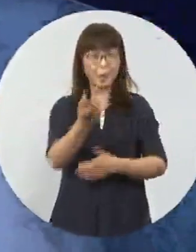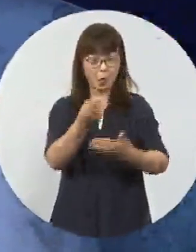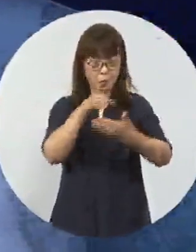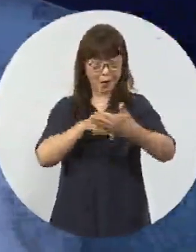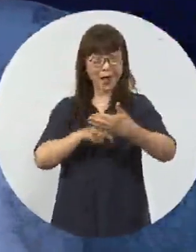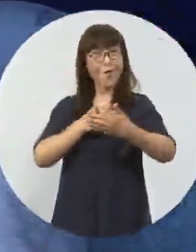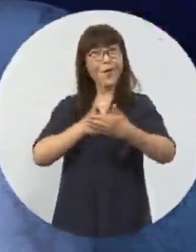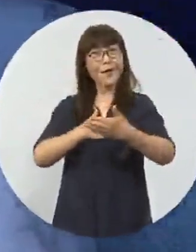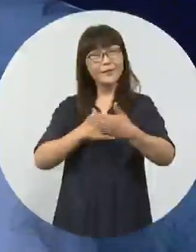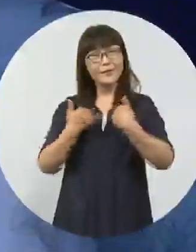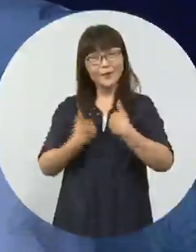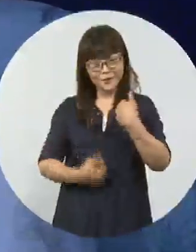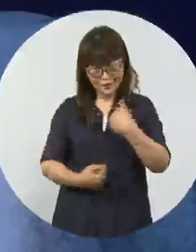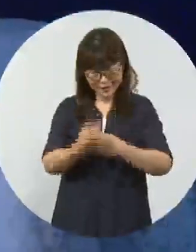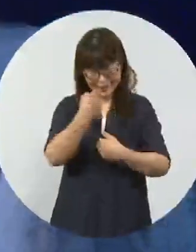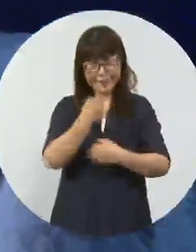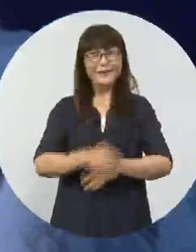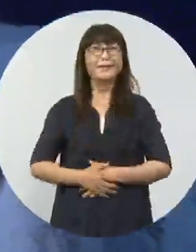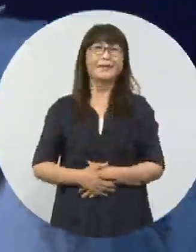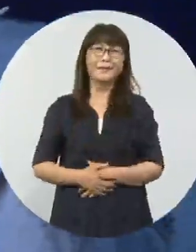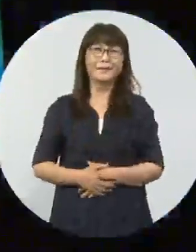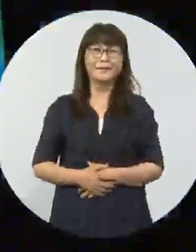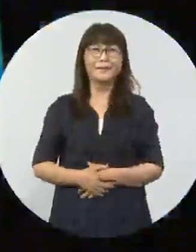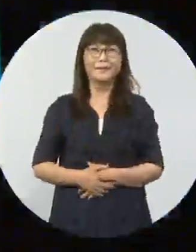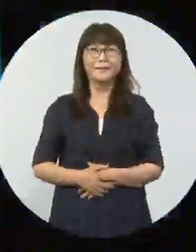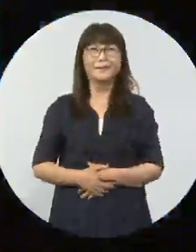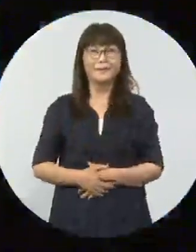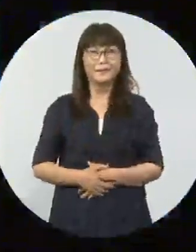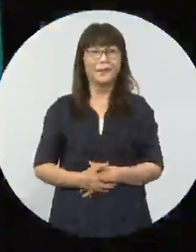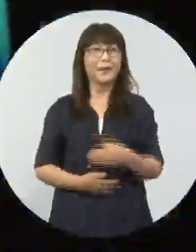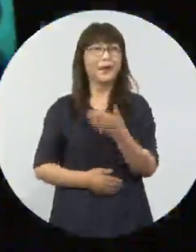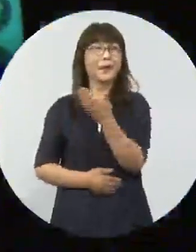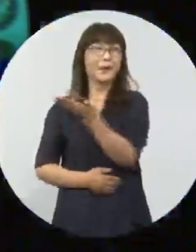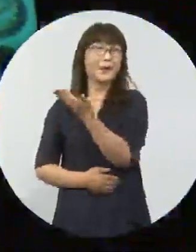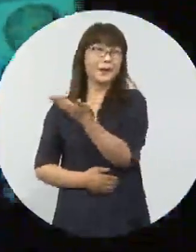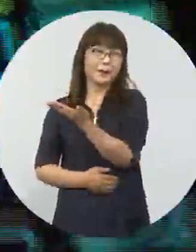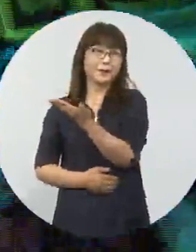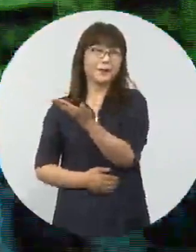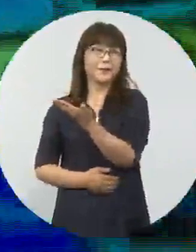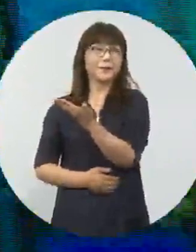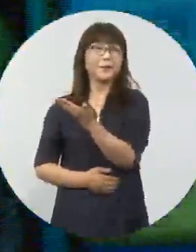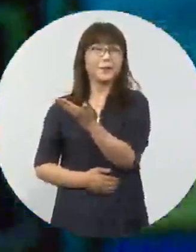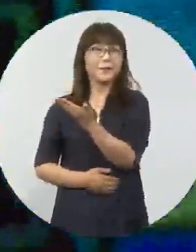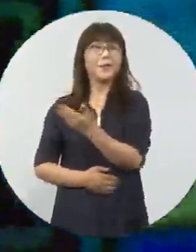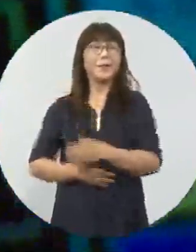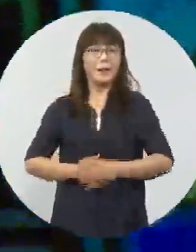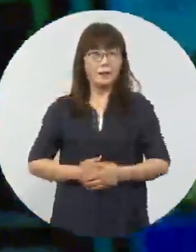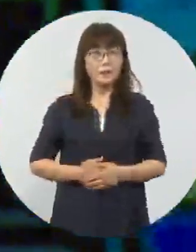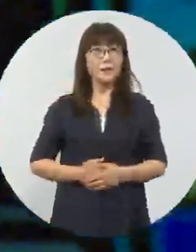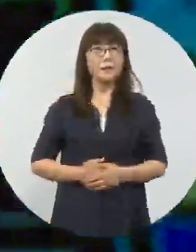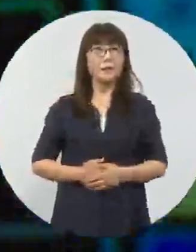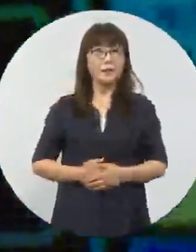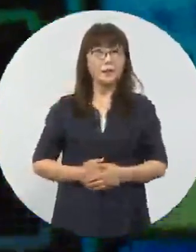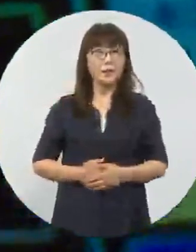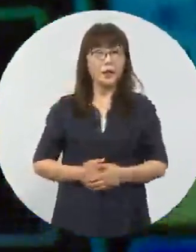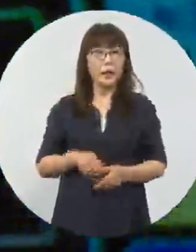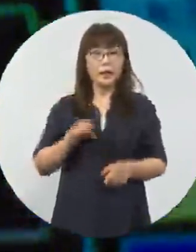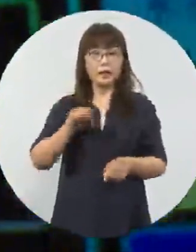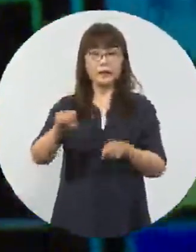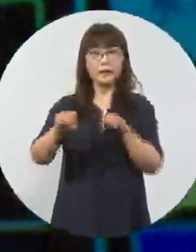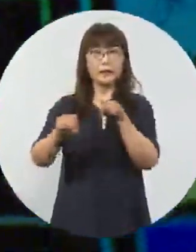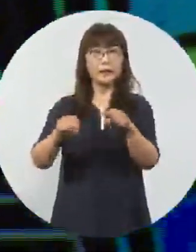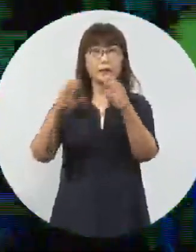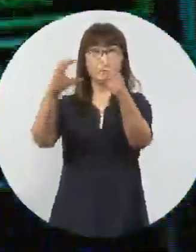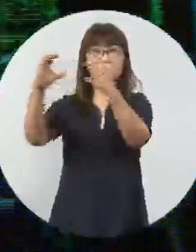側が見られて本当に楽しい。動かしてみます よ。こちらのスクリーンに映っているのはプラネタリウムへの指示。